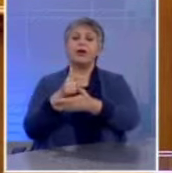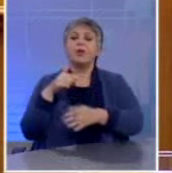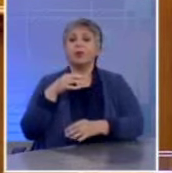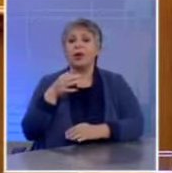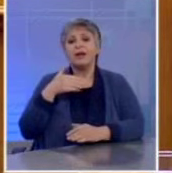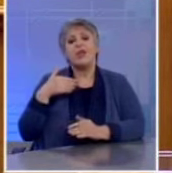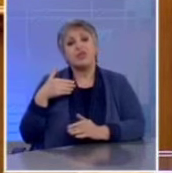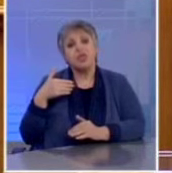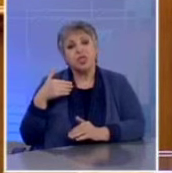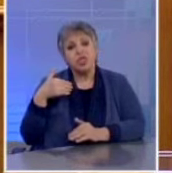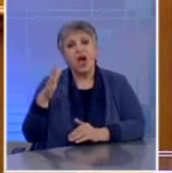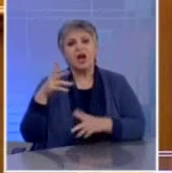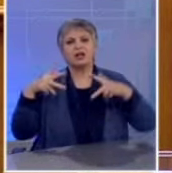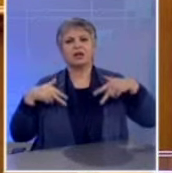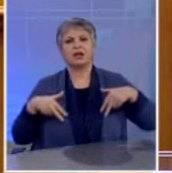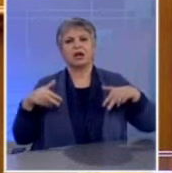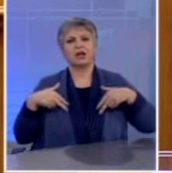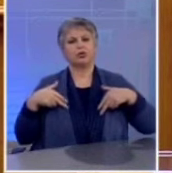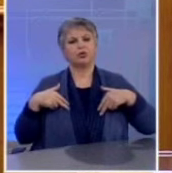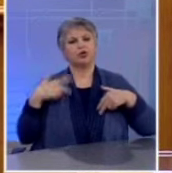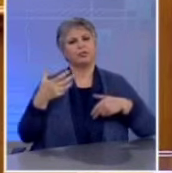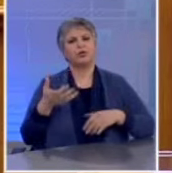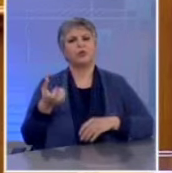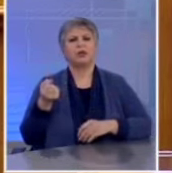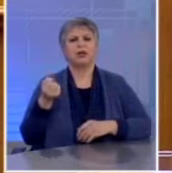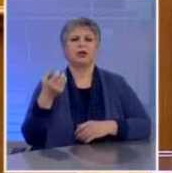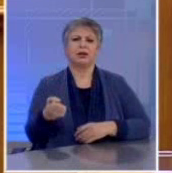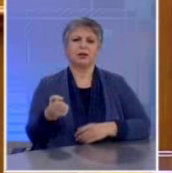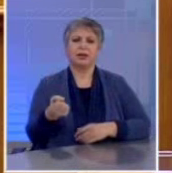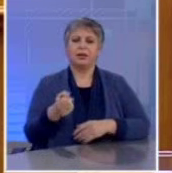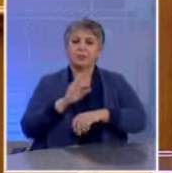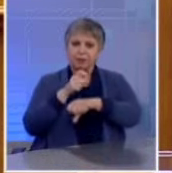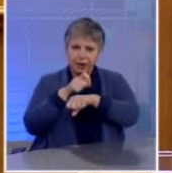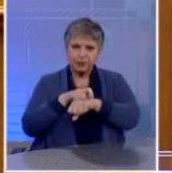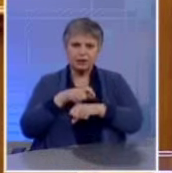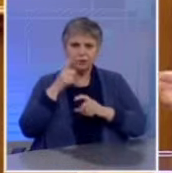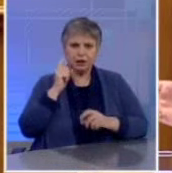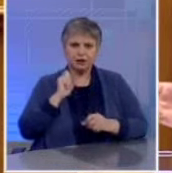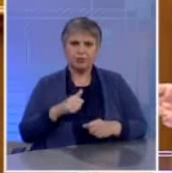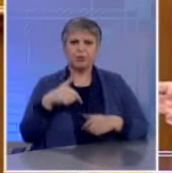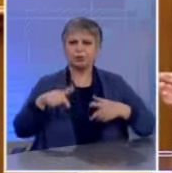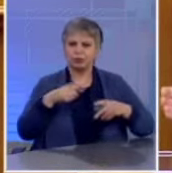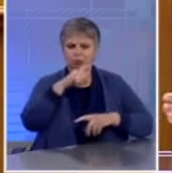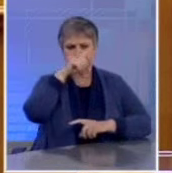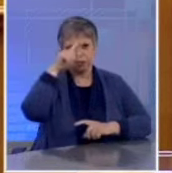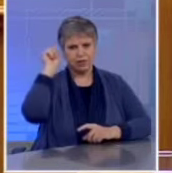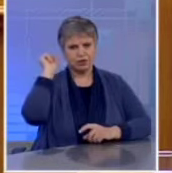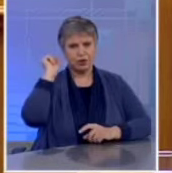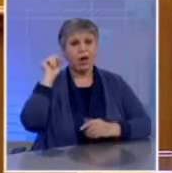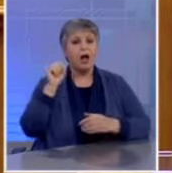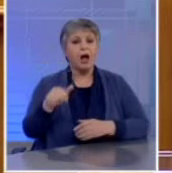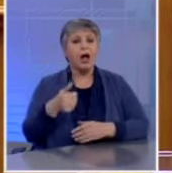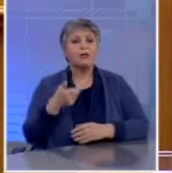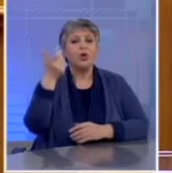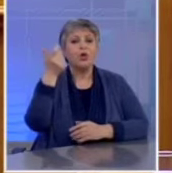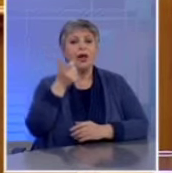κρατικών χρηματοδοτήσεων που ποτέ δεν θα έρθουν. Και με δεδομένη τη σημερινή κατάσταση πραγμάτων, φυσικά αυτά τα δάνεια ποτέ δεν πρόκειται